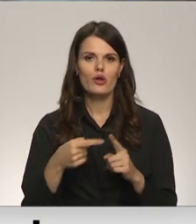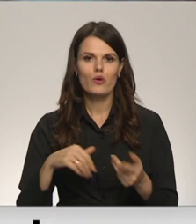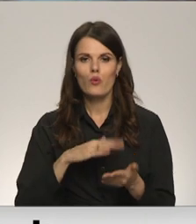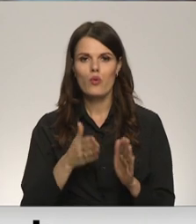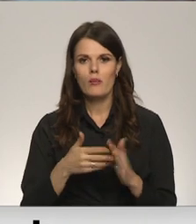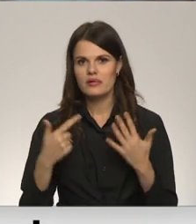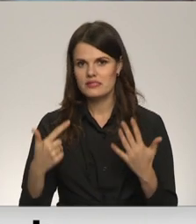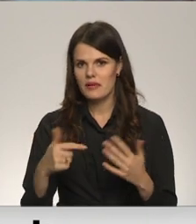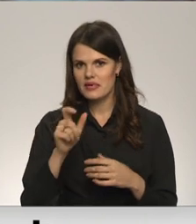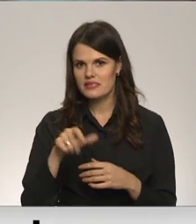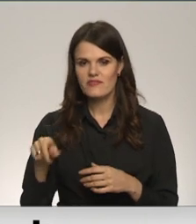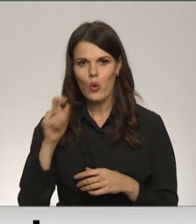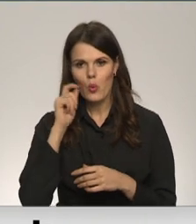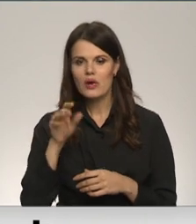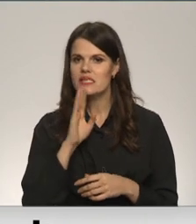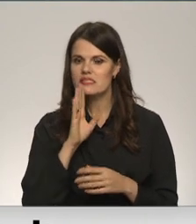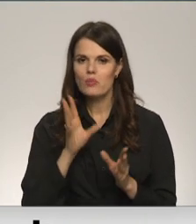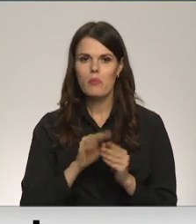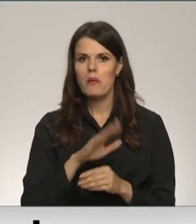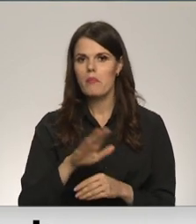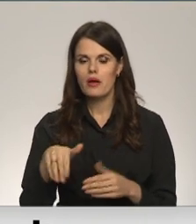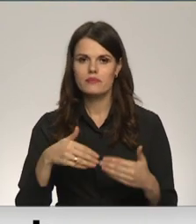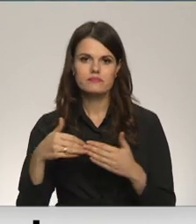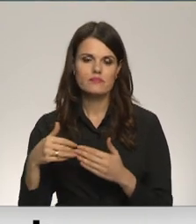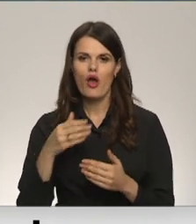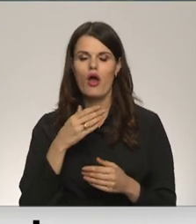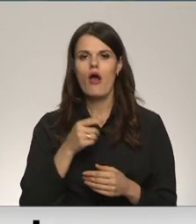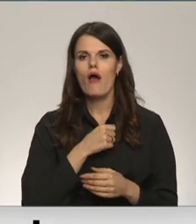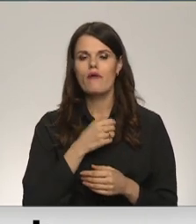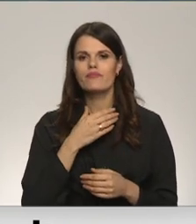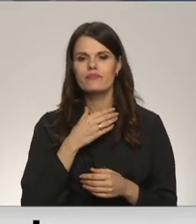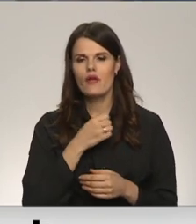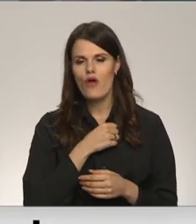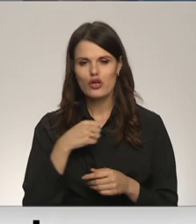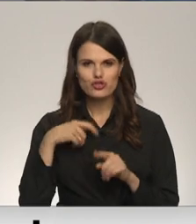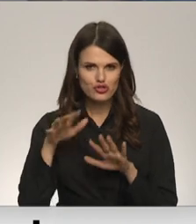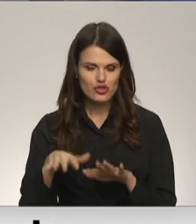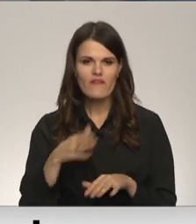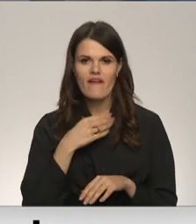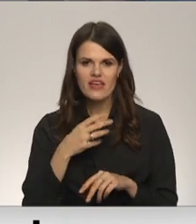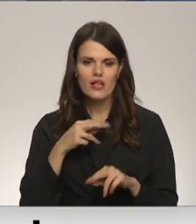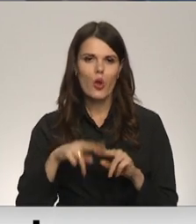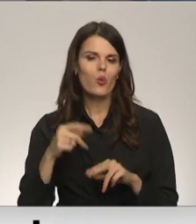kopā 7. Ukraiņu sievietes ar bērniem nogādātas Varšavā, Viļņā un Rīgā. Ieva Benefeldelāns, Peršvicis, Skrundas,